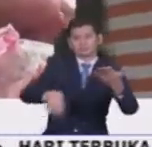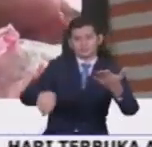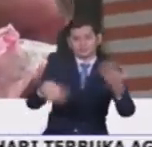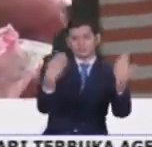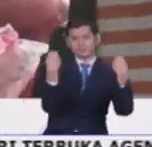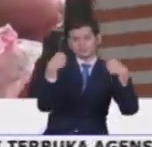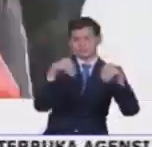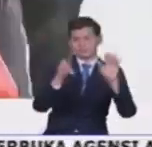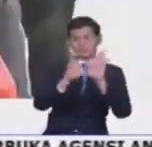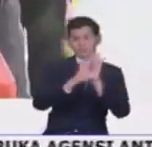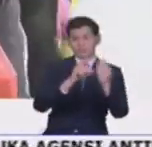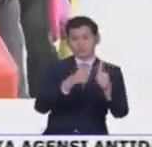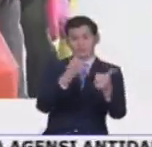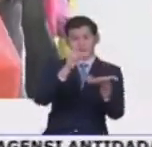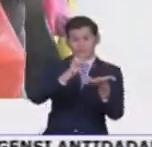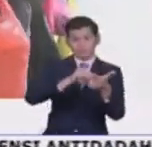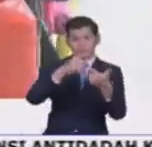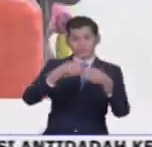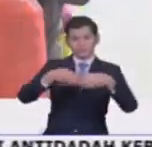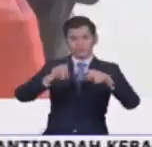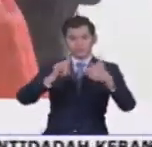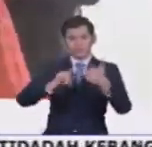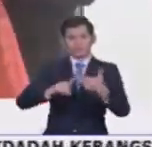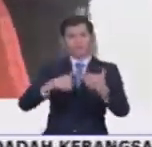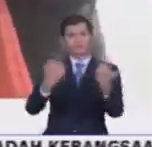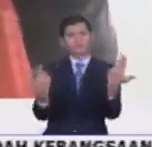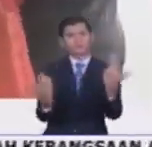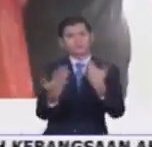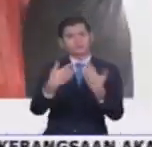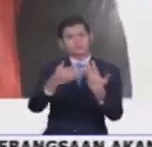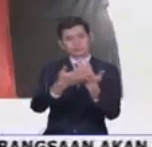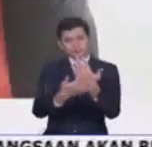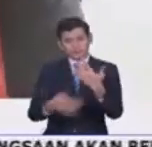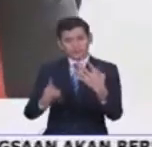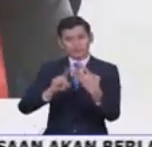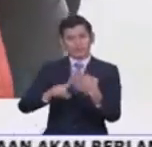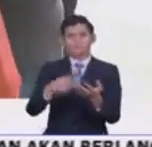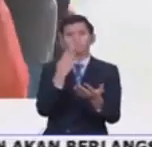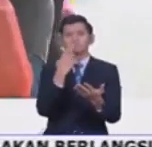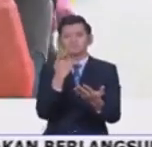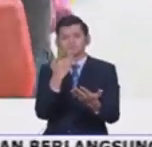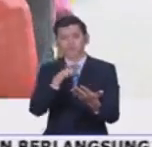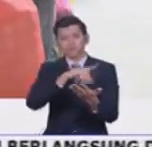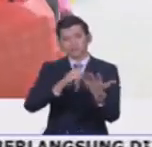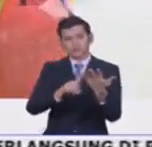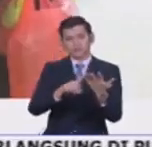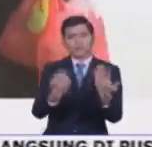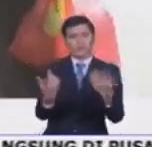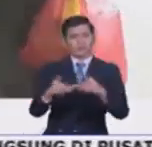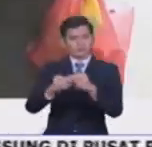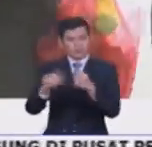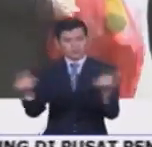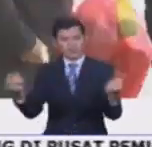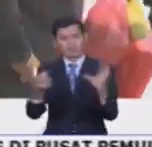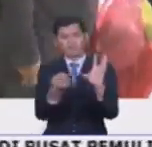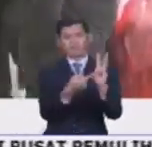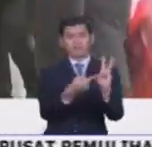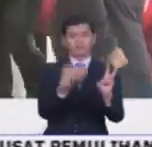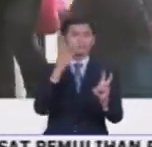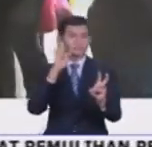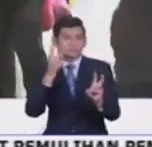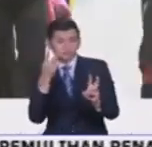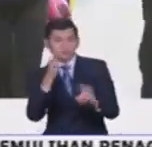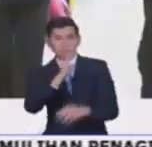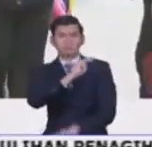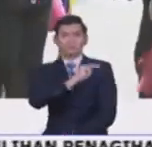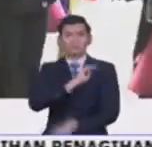Antaranya ayam segar, telur ayam, minyak masak, gula, tepung serta sayur-sayuran. Menerusi kenyataan, Datuk Seri Alexander